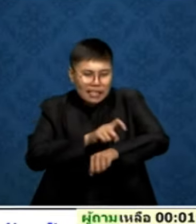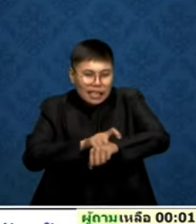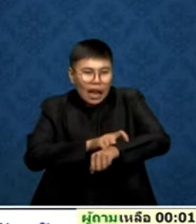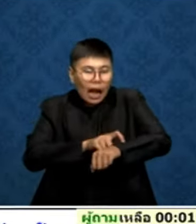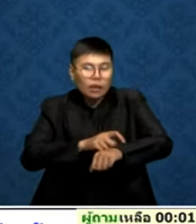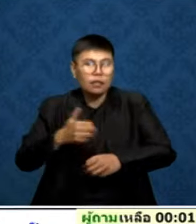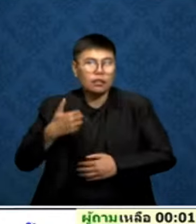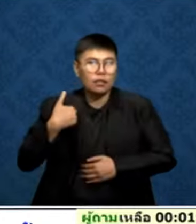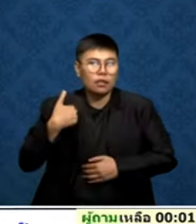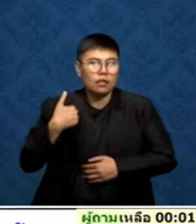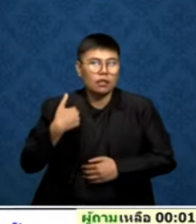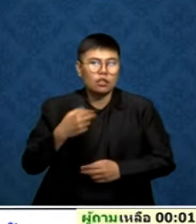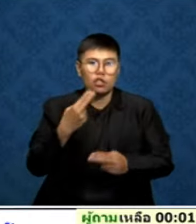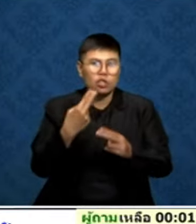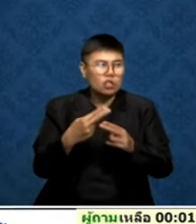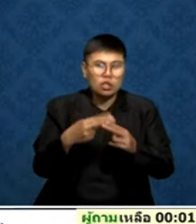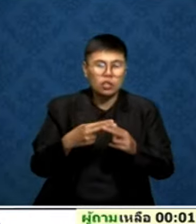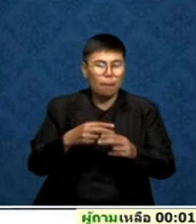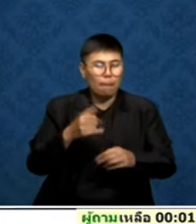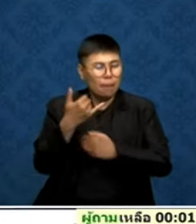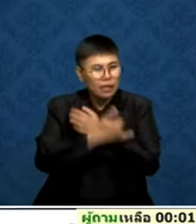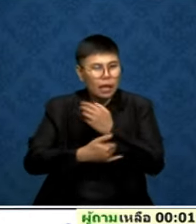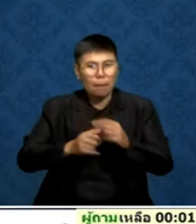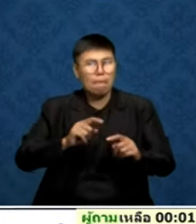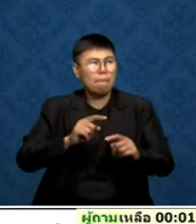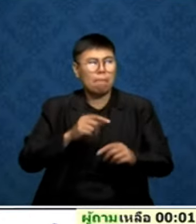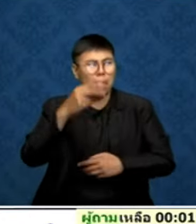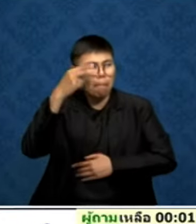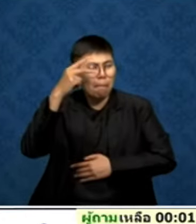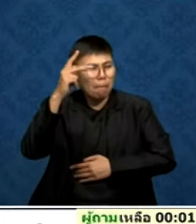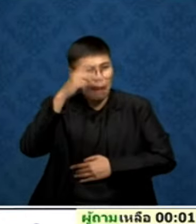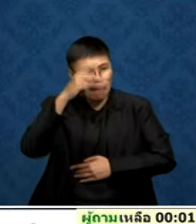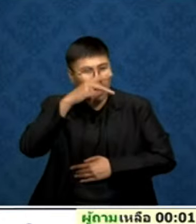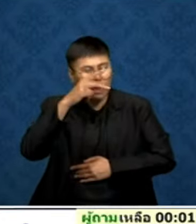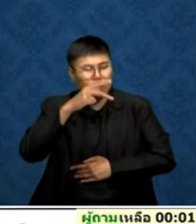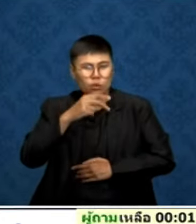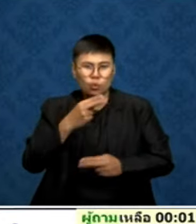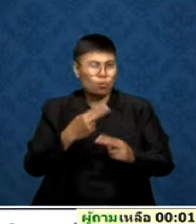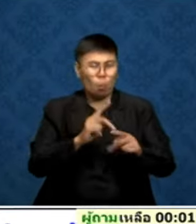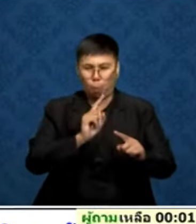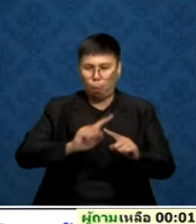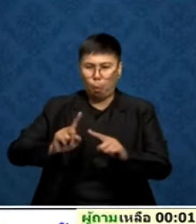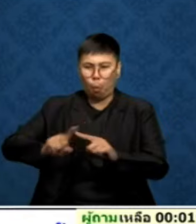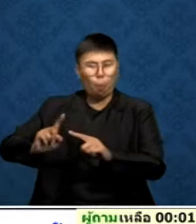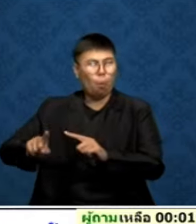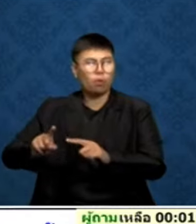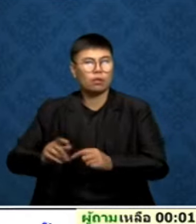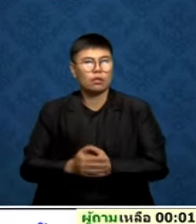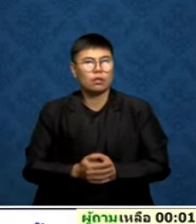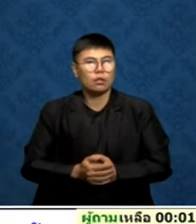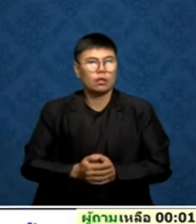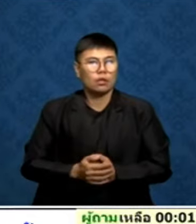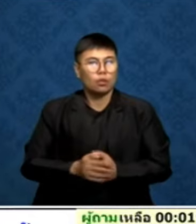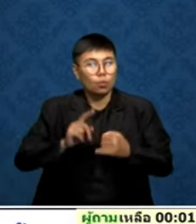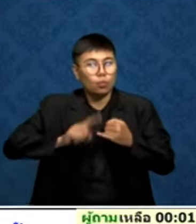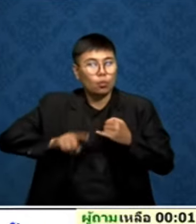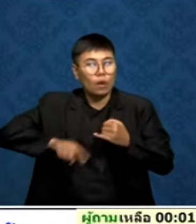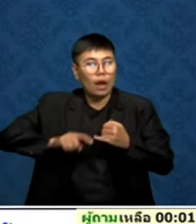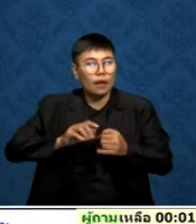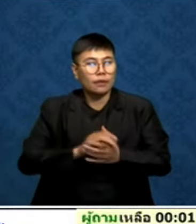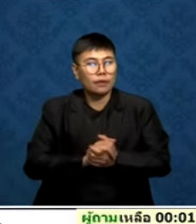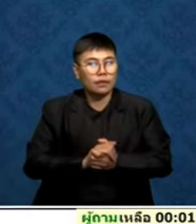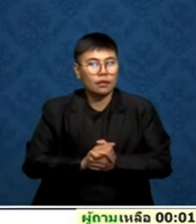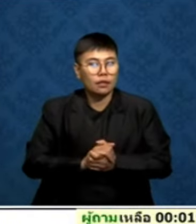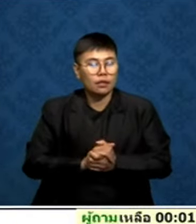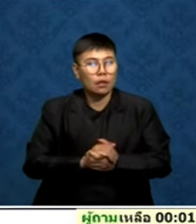อาตูเอลมอนตาซามัวเซนต์ลูเซียแล้วนี่ครับอันสุดท้ายนะครับ